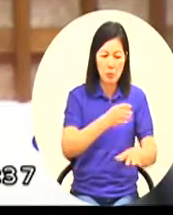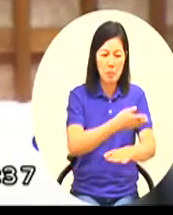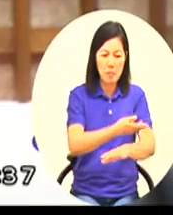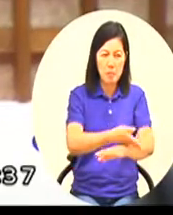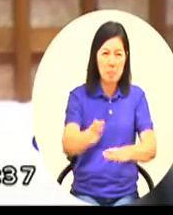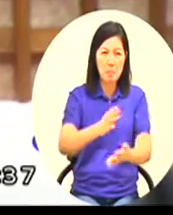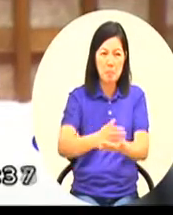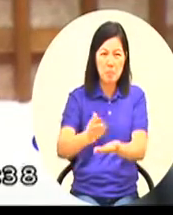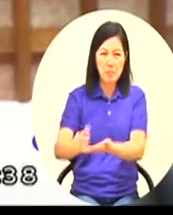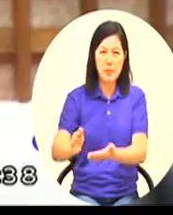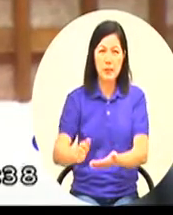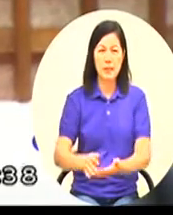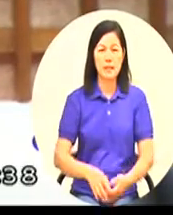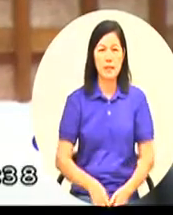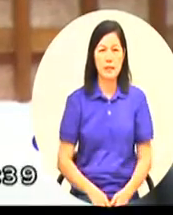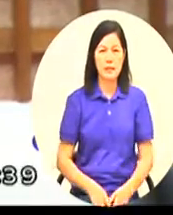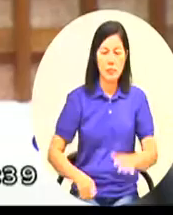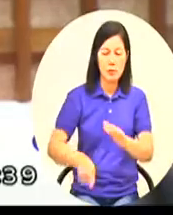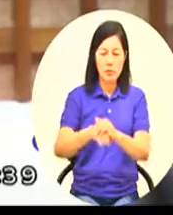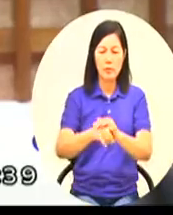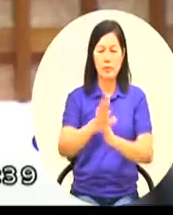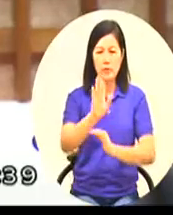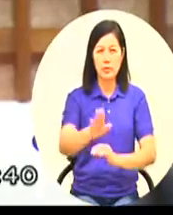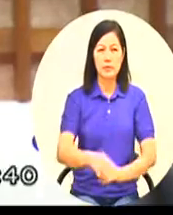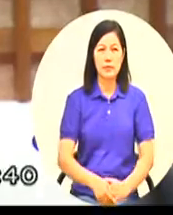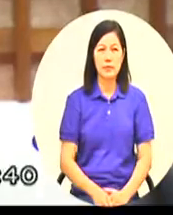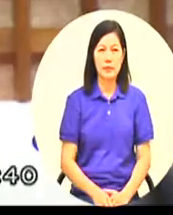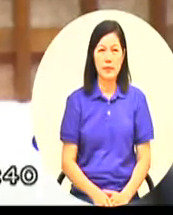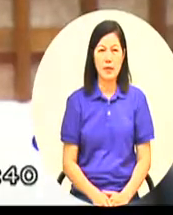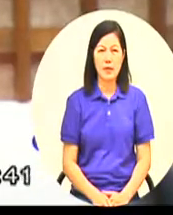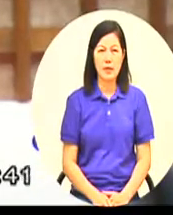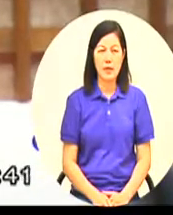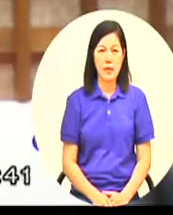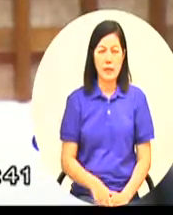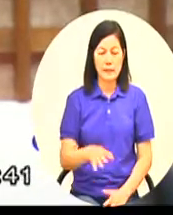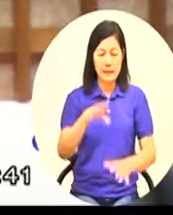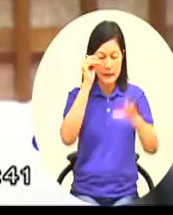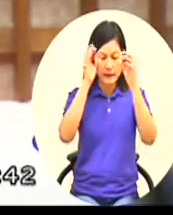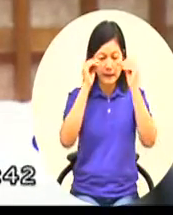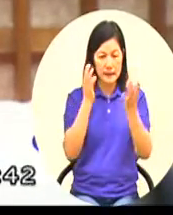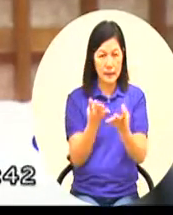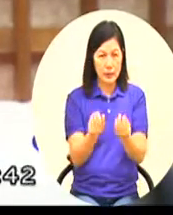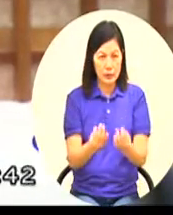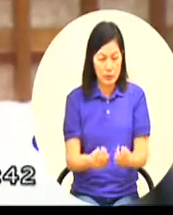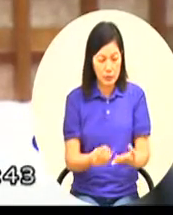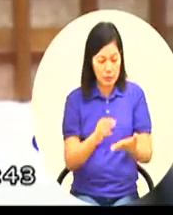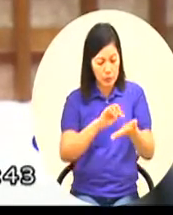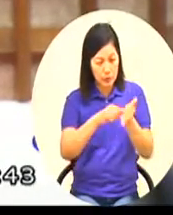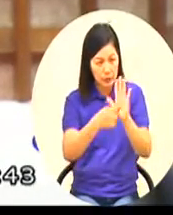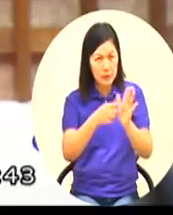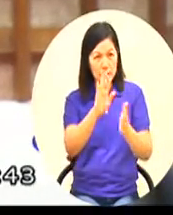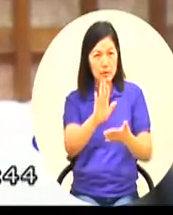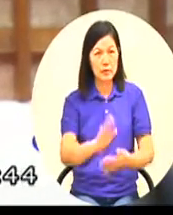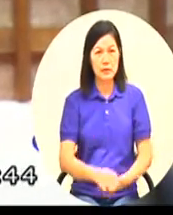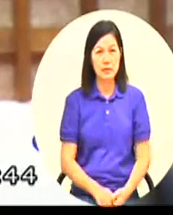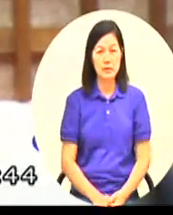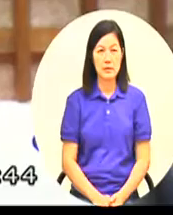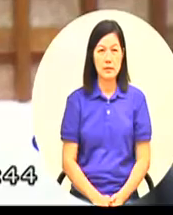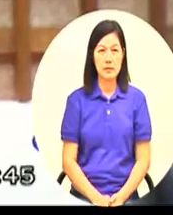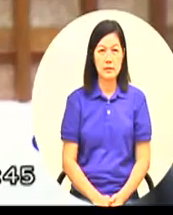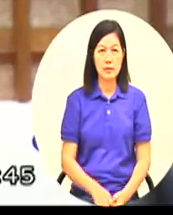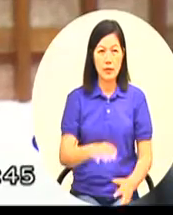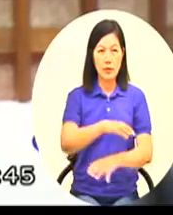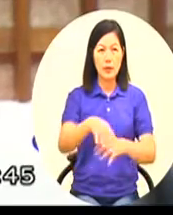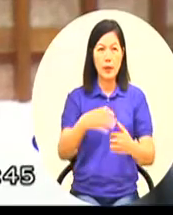实啊。可是这上面我们从这个资料跟数据上面来呈现，这个环保